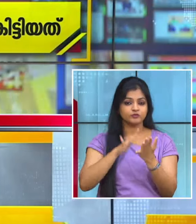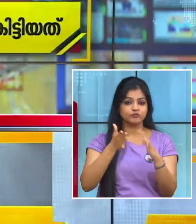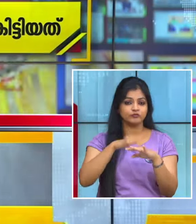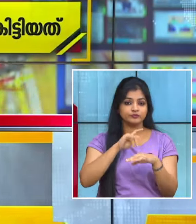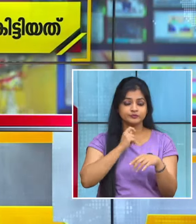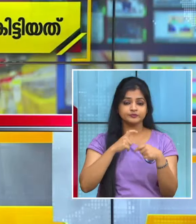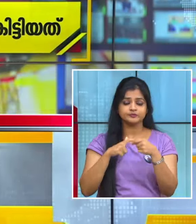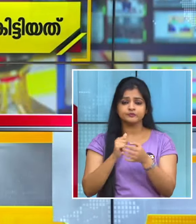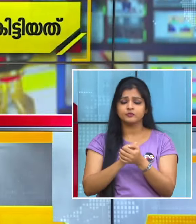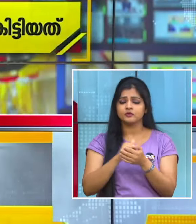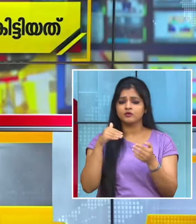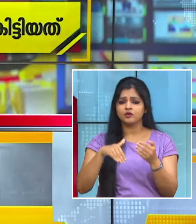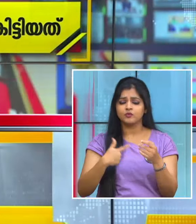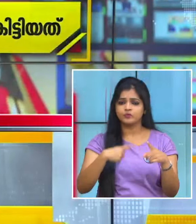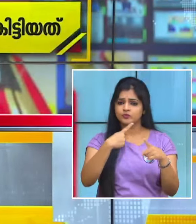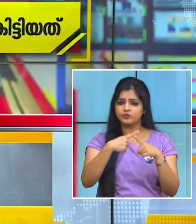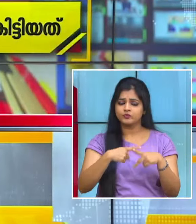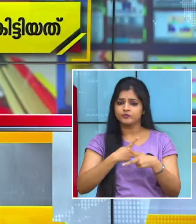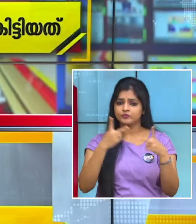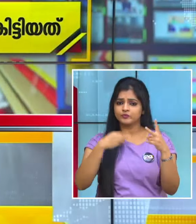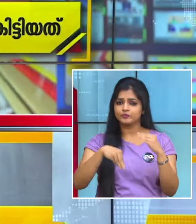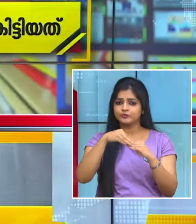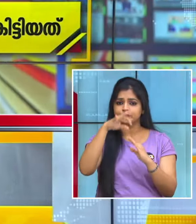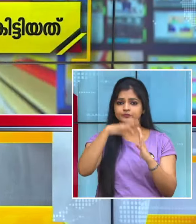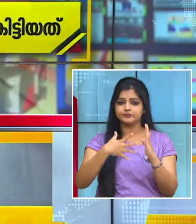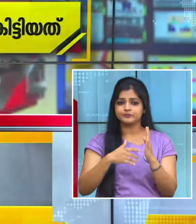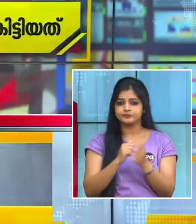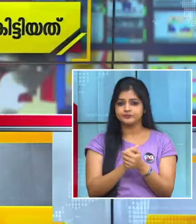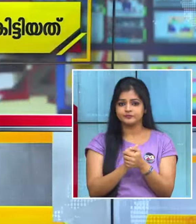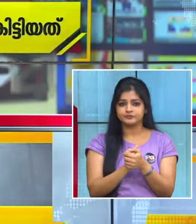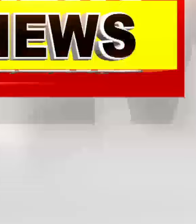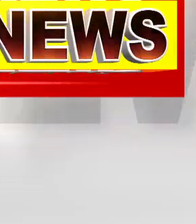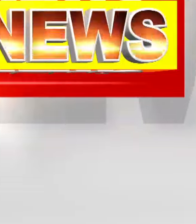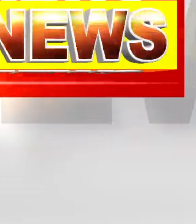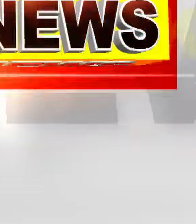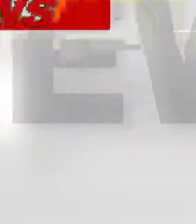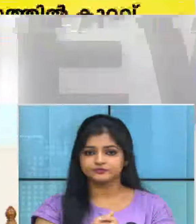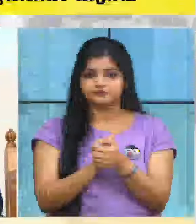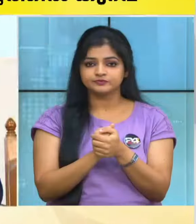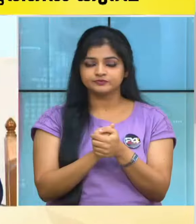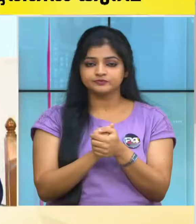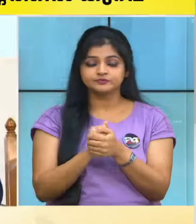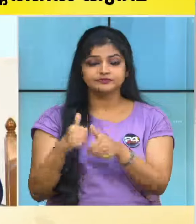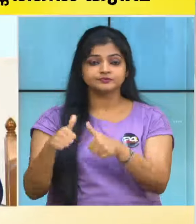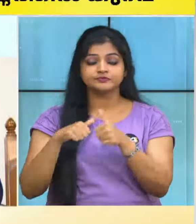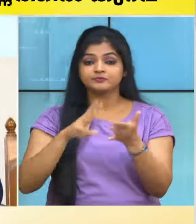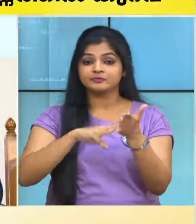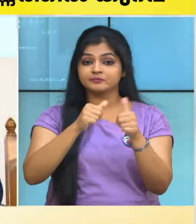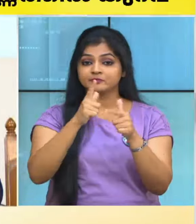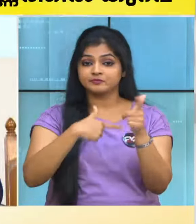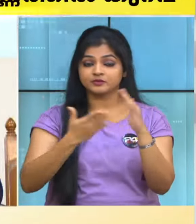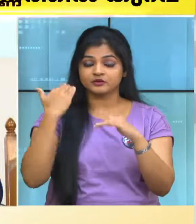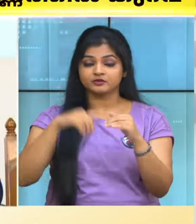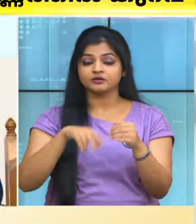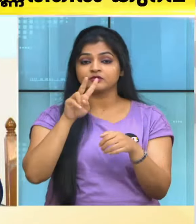തിരുവനന്തപുരത്ത് അഖിൽഷാ എങ്ങനെയാണ് ഇപ്പോൾ കണക്കുകൾ പുറത്തു വിട്ടിരിക്കുന്നത് മന്ത്രി മെയ് മാസം 23 24